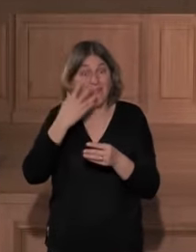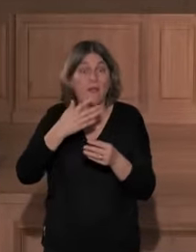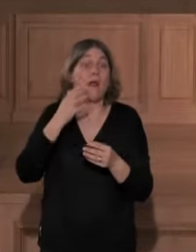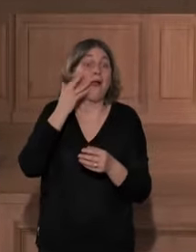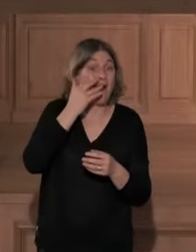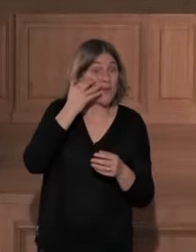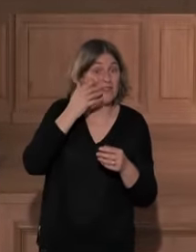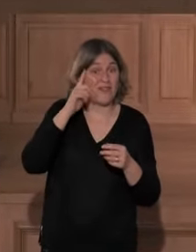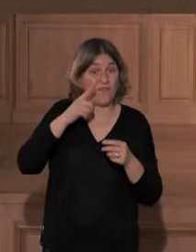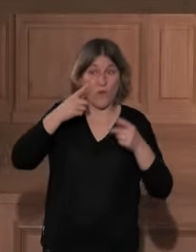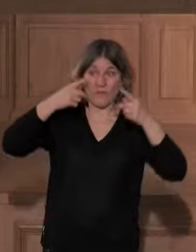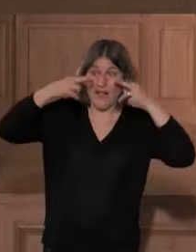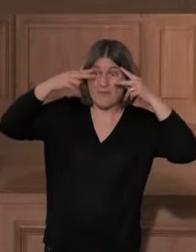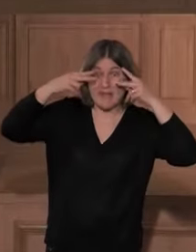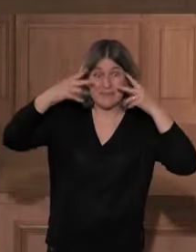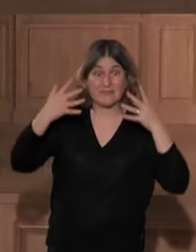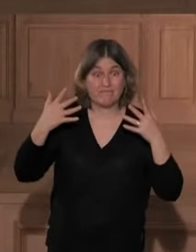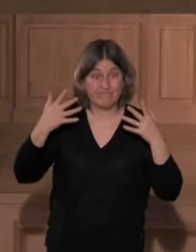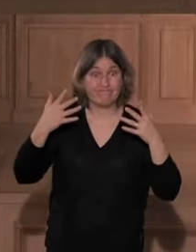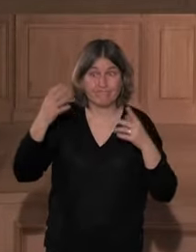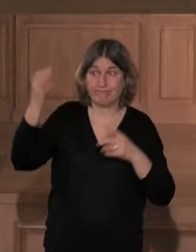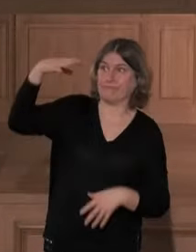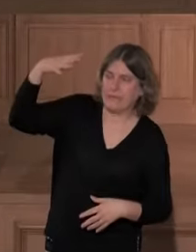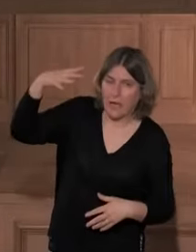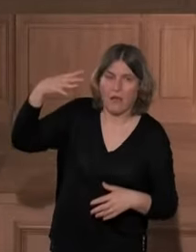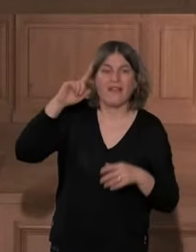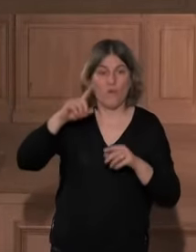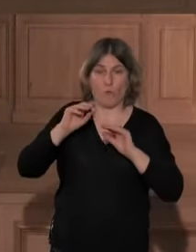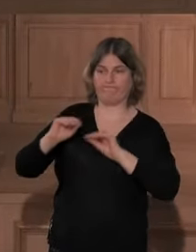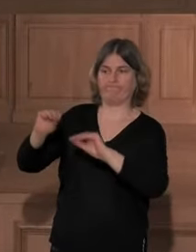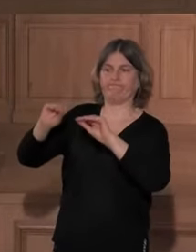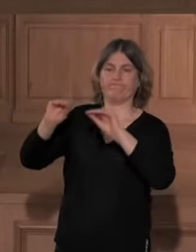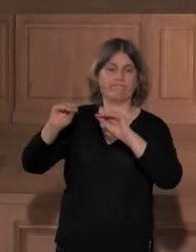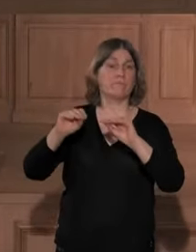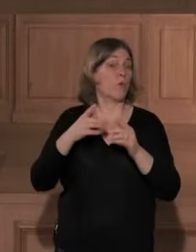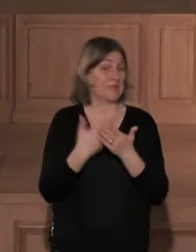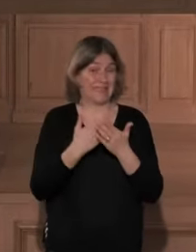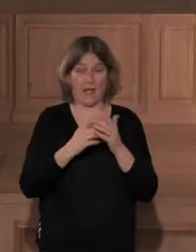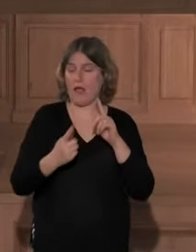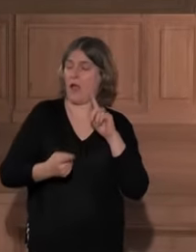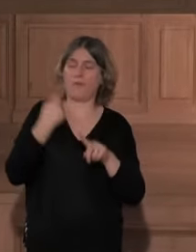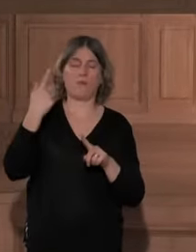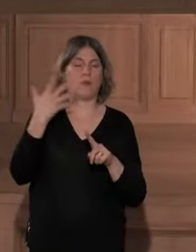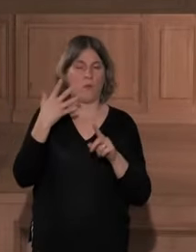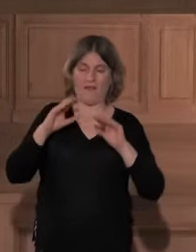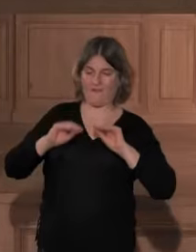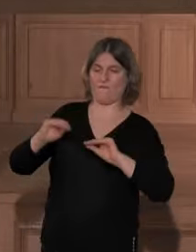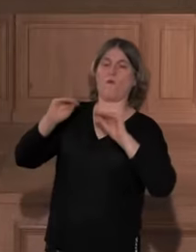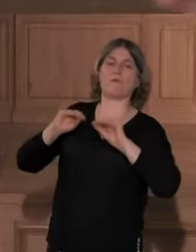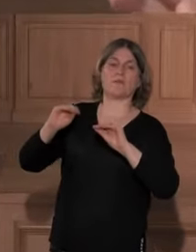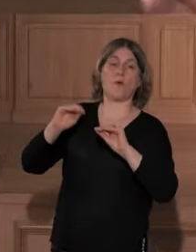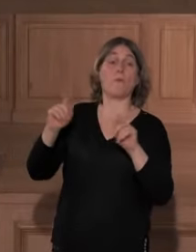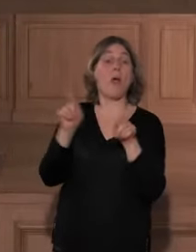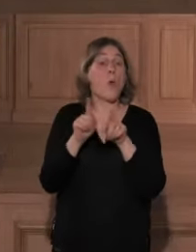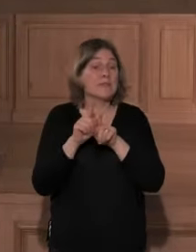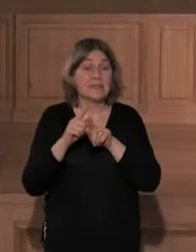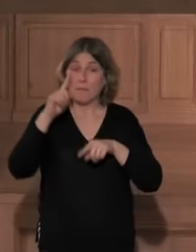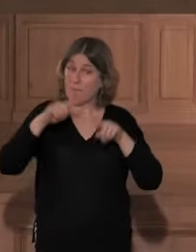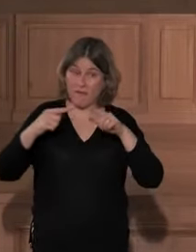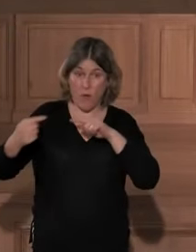l'adolescence, il faut former le personnel aussi. En fait, le mot-clé, c'est la formation. Et pour le débat contradictoire. C'est